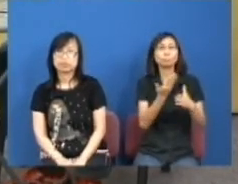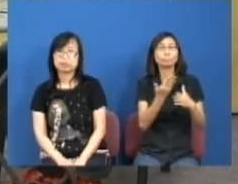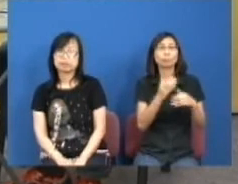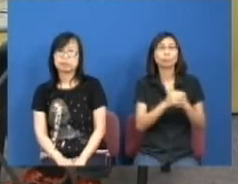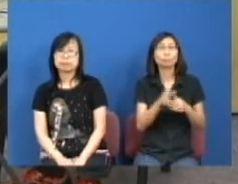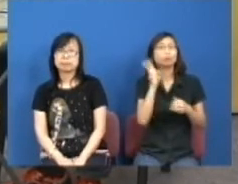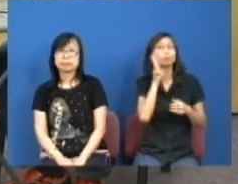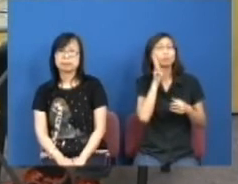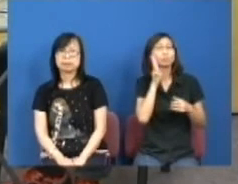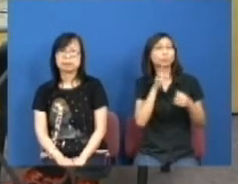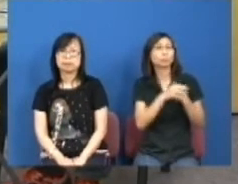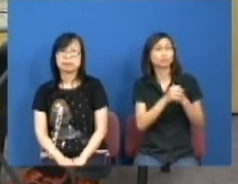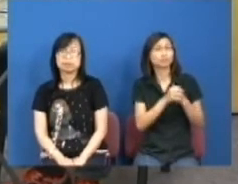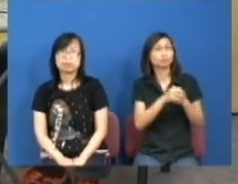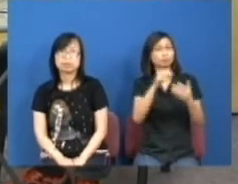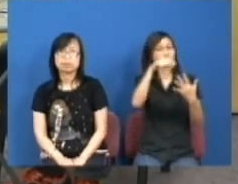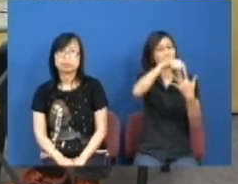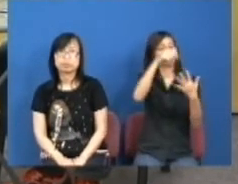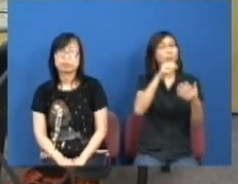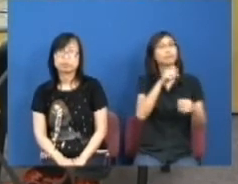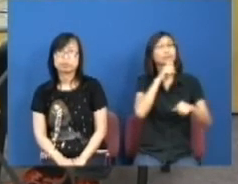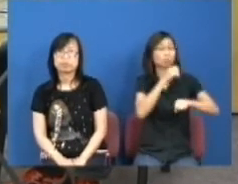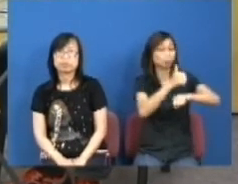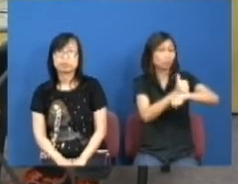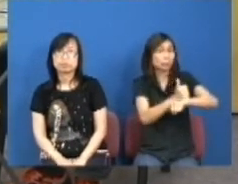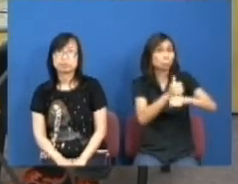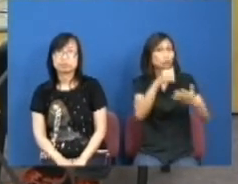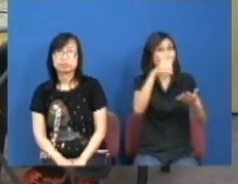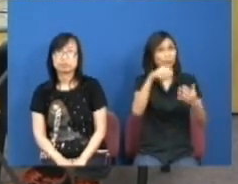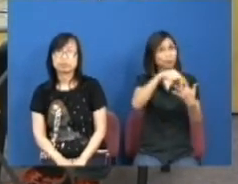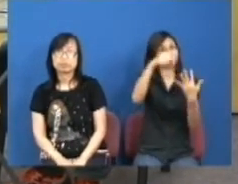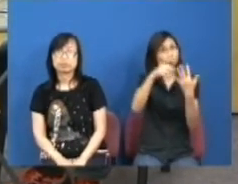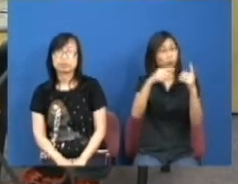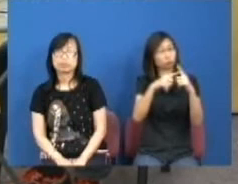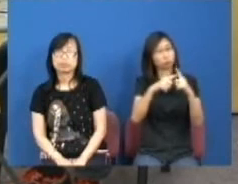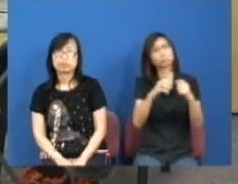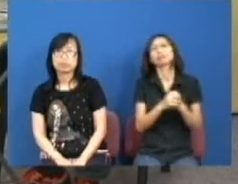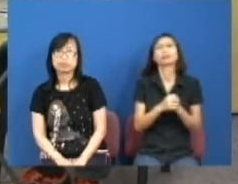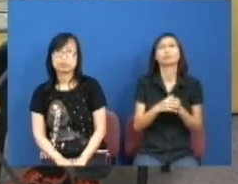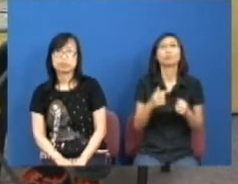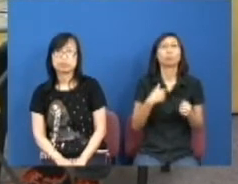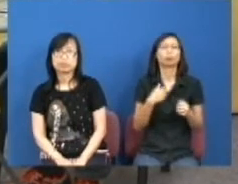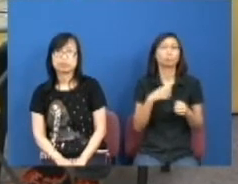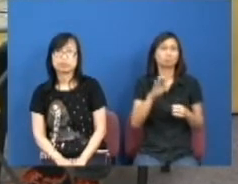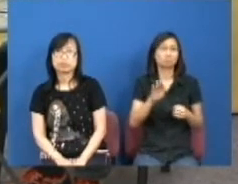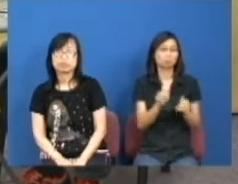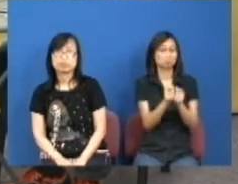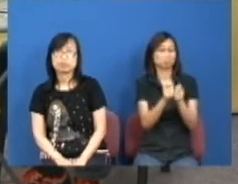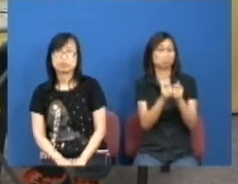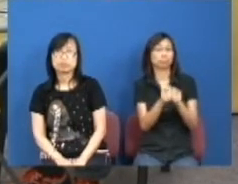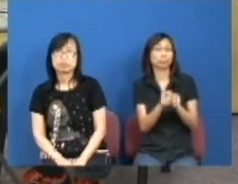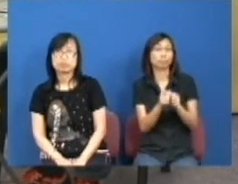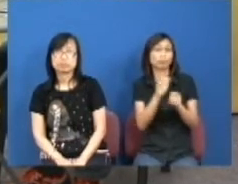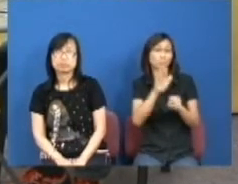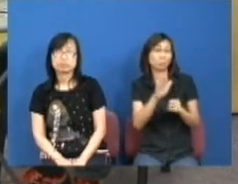似既定有機會候選人會當選成為特首，而我哋覺得即係。食住花生等睇戲嘅，其實我